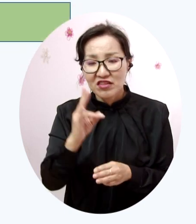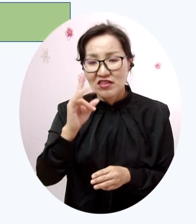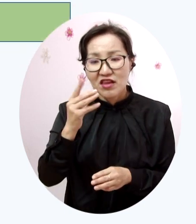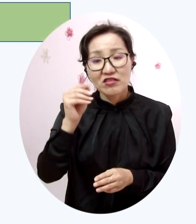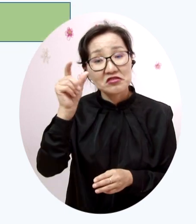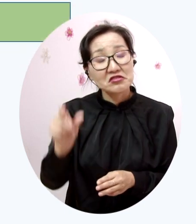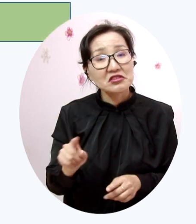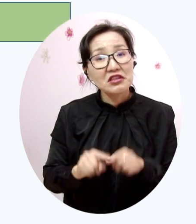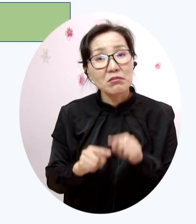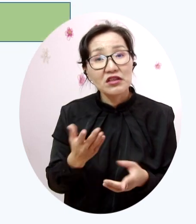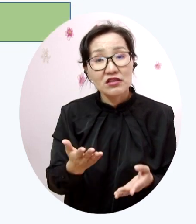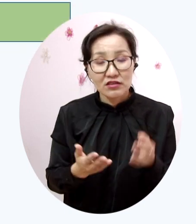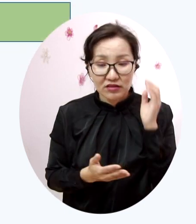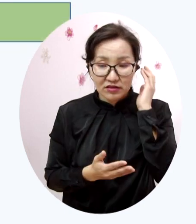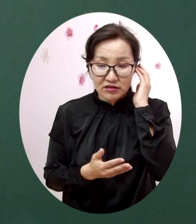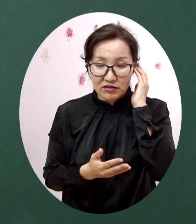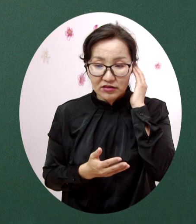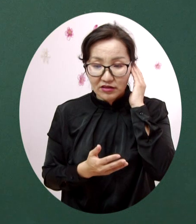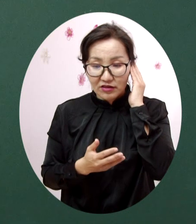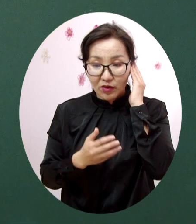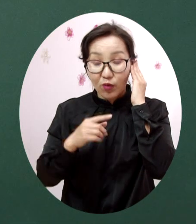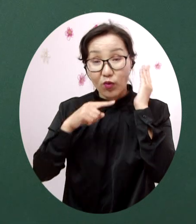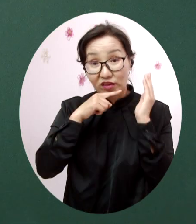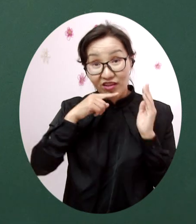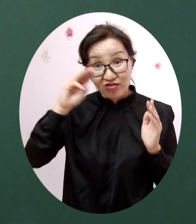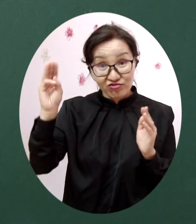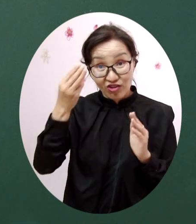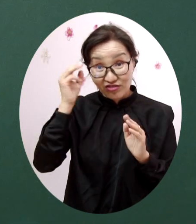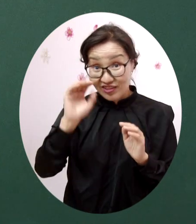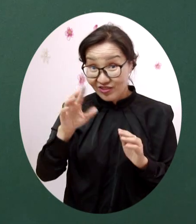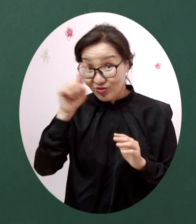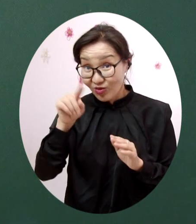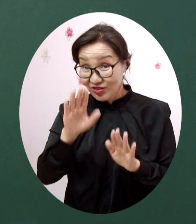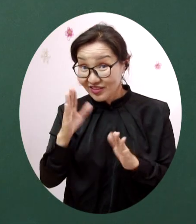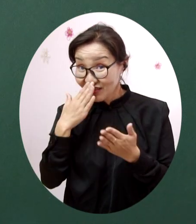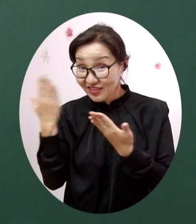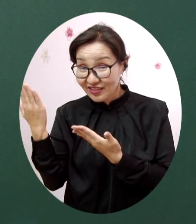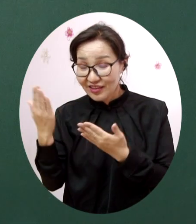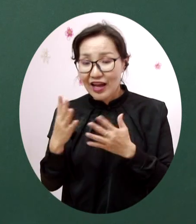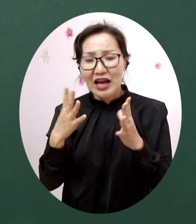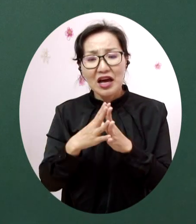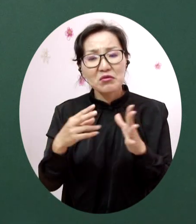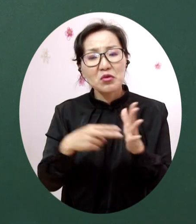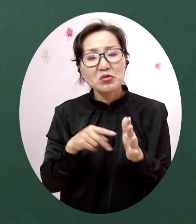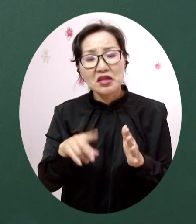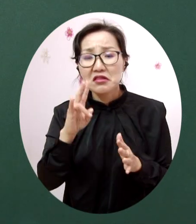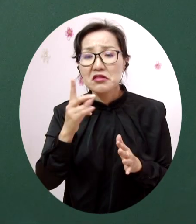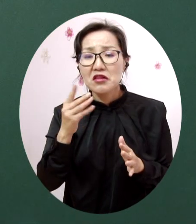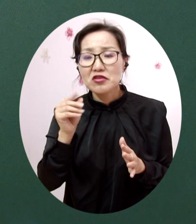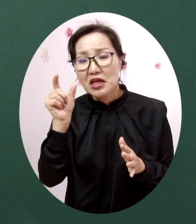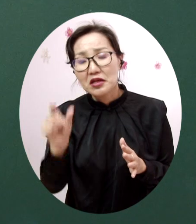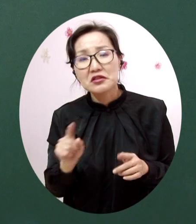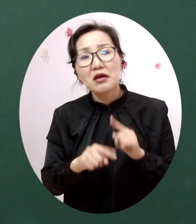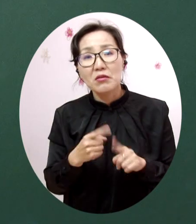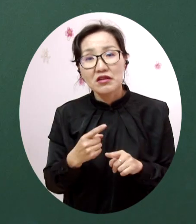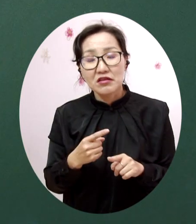нэгжийн оронд ямар зүй тогтол ажиглагдж байна? Бид нар улаан өнгөөр дугуулсан байгаа. Тэгвэл 10-т хуваагддаг тоонуудын нэгжийн анги ямар